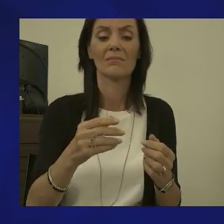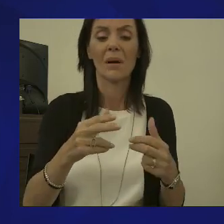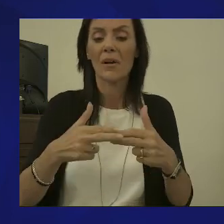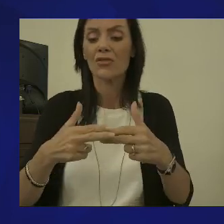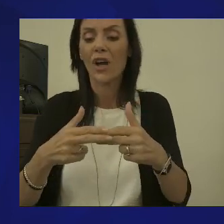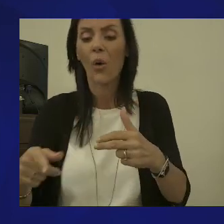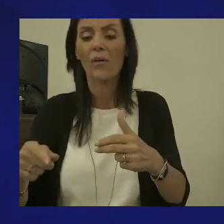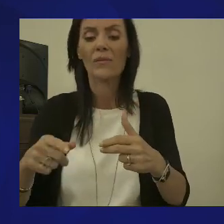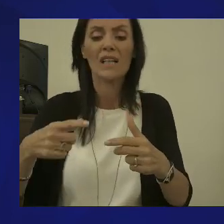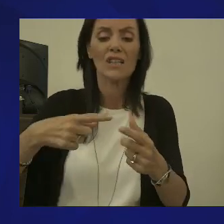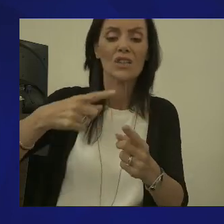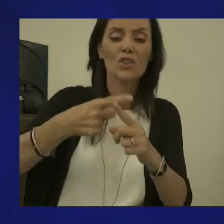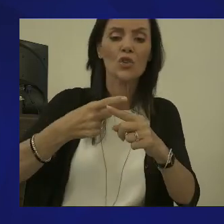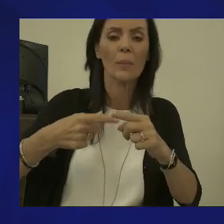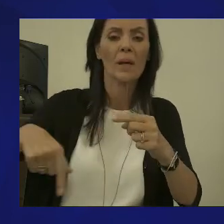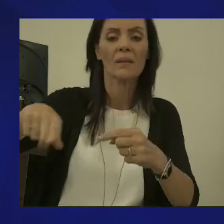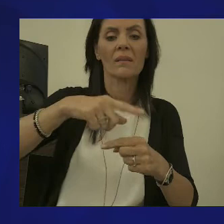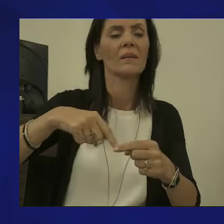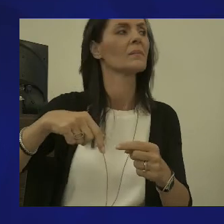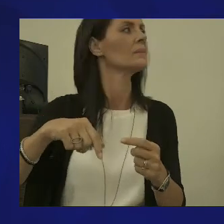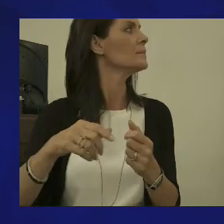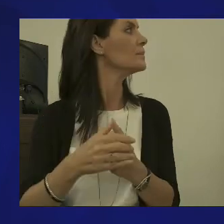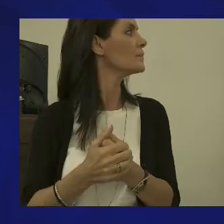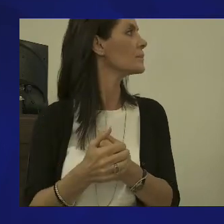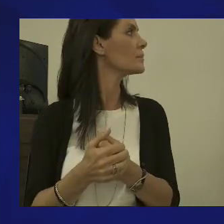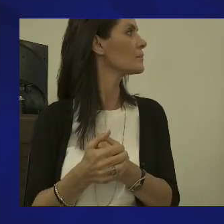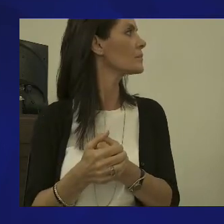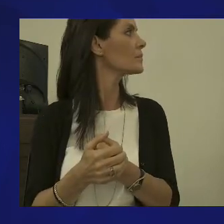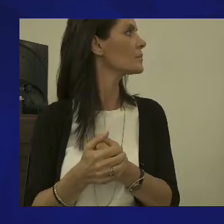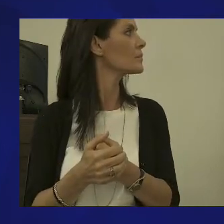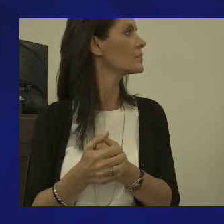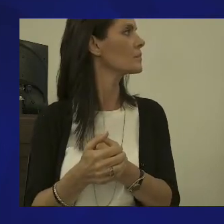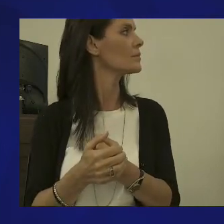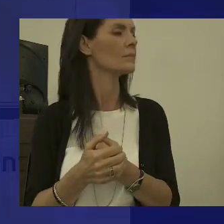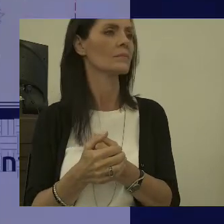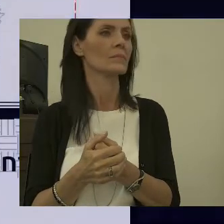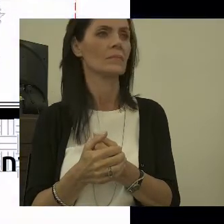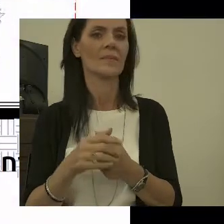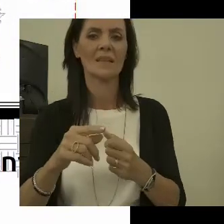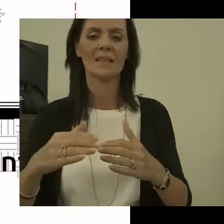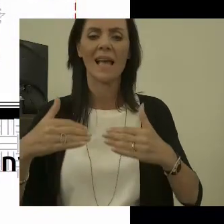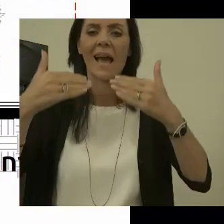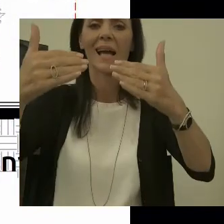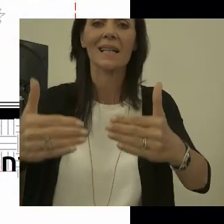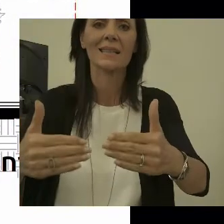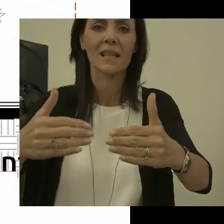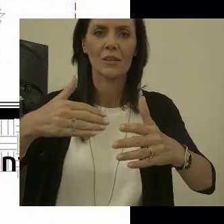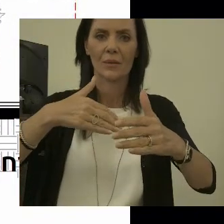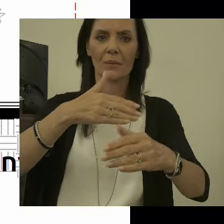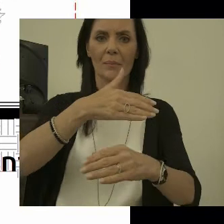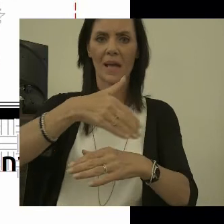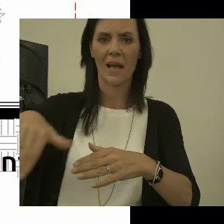האנשים, ואז בעצם הירידה לחניון יכולה לספק את ה... זאת הירידה, נכון? זאת החזית מהרחוב. המזרחית...